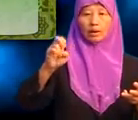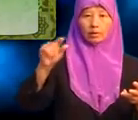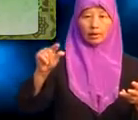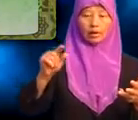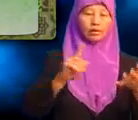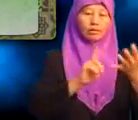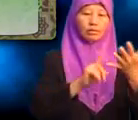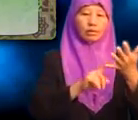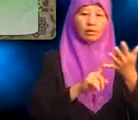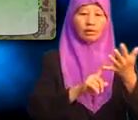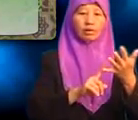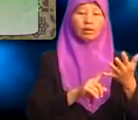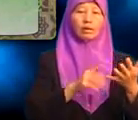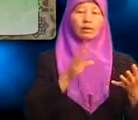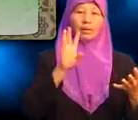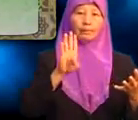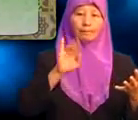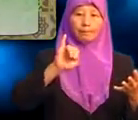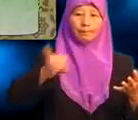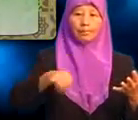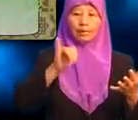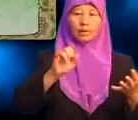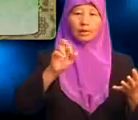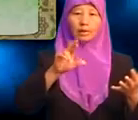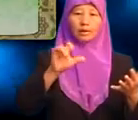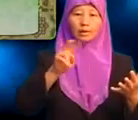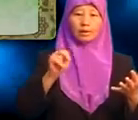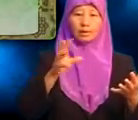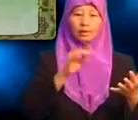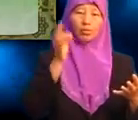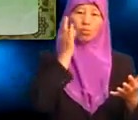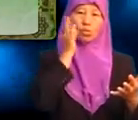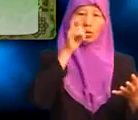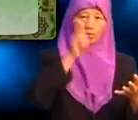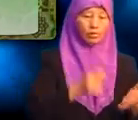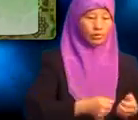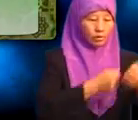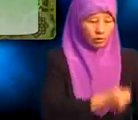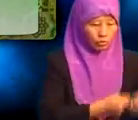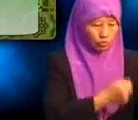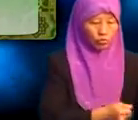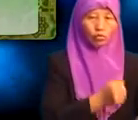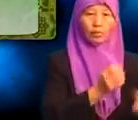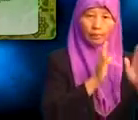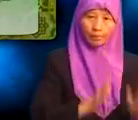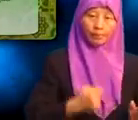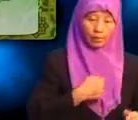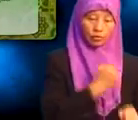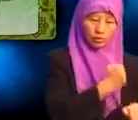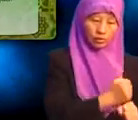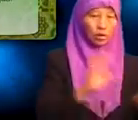buah-buahan yang dikenakan zakat hendaklah yang diusahakan oleh manusia, bukan tumbuh sendiri,